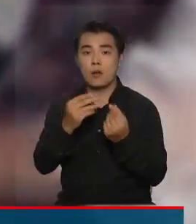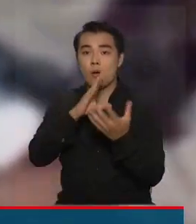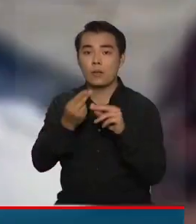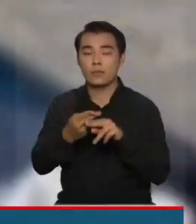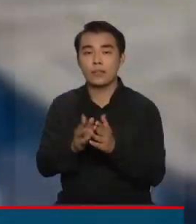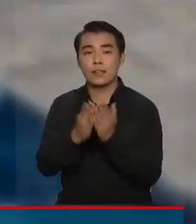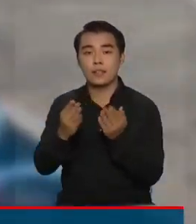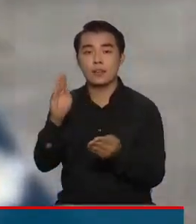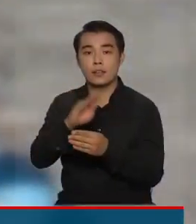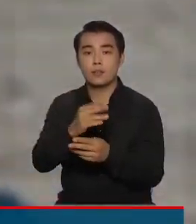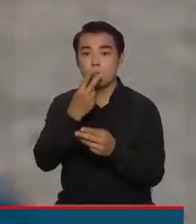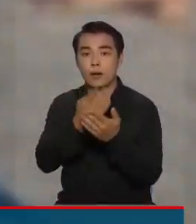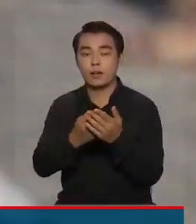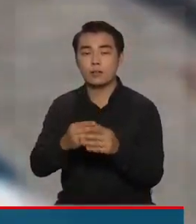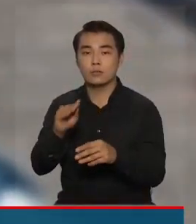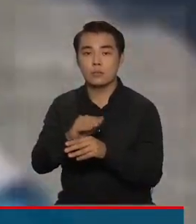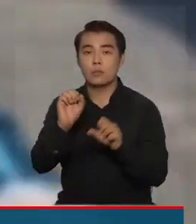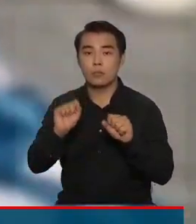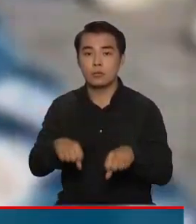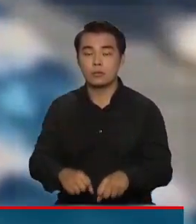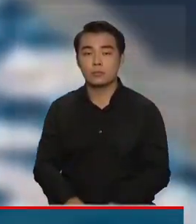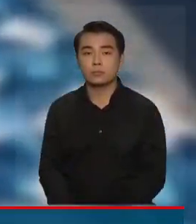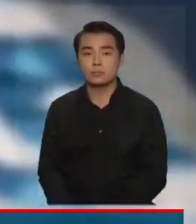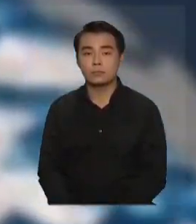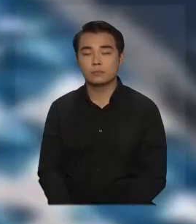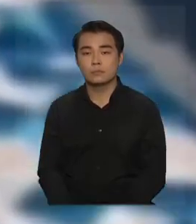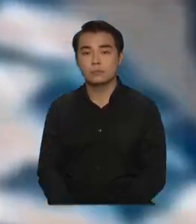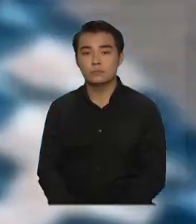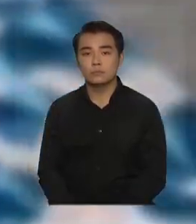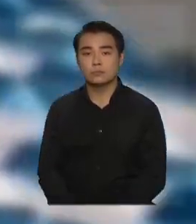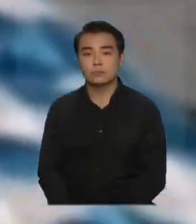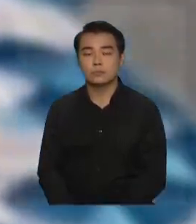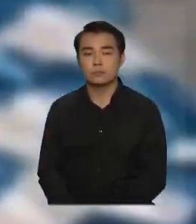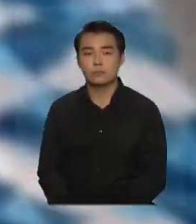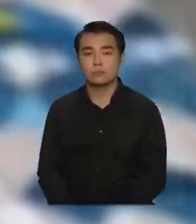рекордтар кітабына ресми түрде енуі мүмкін. Мұхтар Өміртай, Азамат Айтқалин, Жібек Жолы.